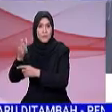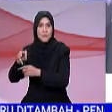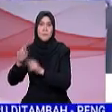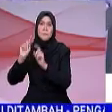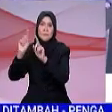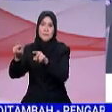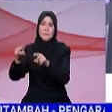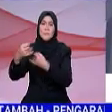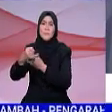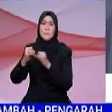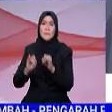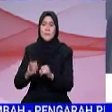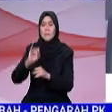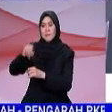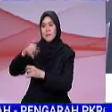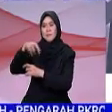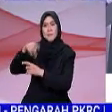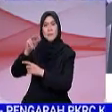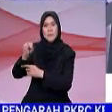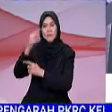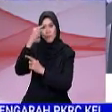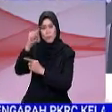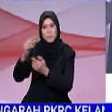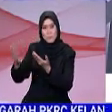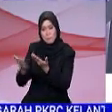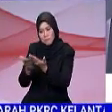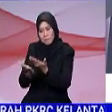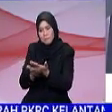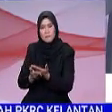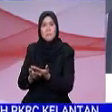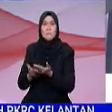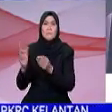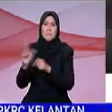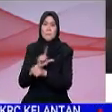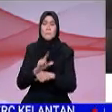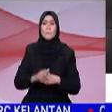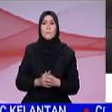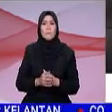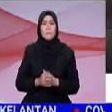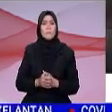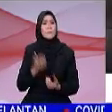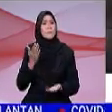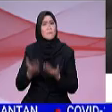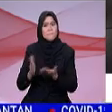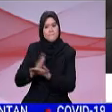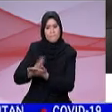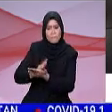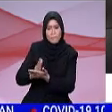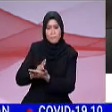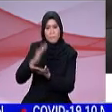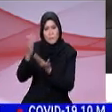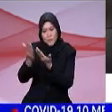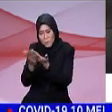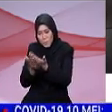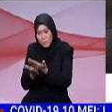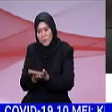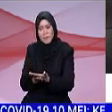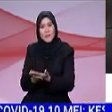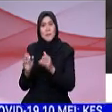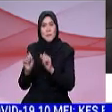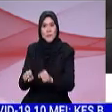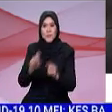Jabatan Pendaftaran Negara dengan membawa dokumen yang lengkap. Mungkin ada timbul keraguan dari segi dokumen apa semua ni, itu mungkin